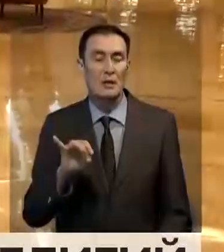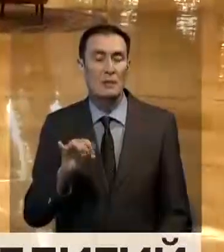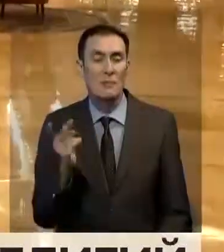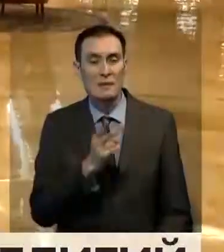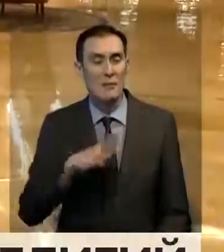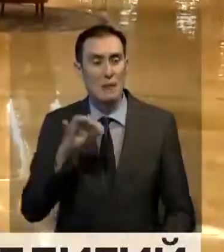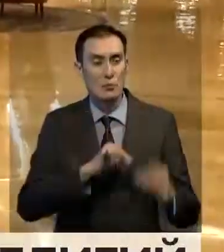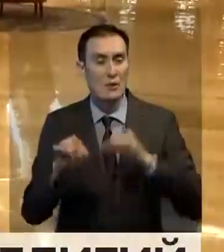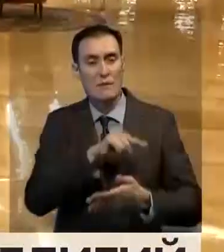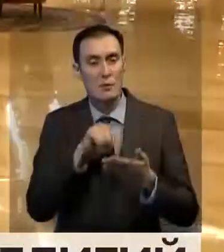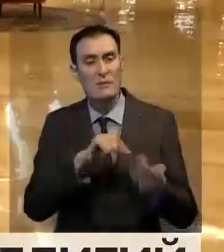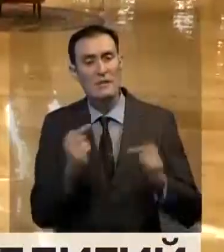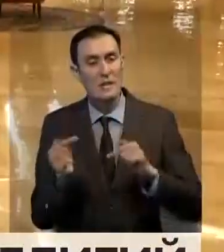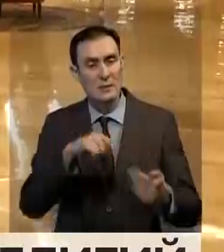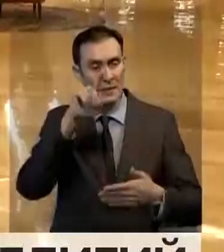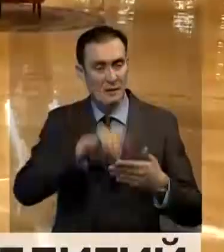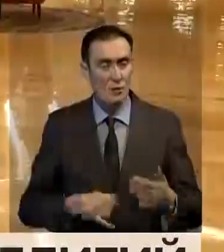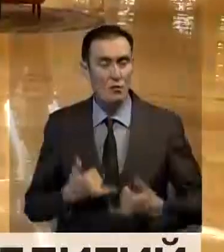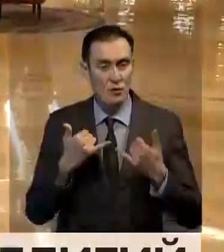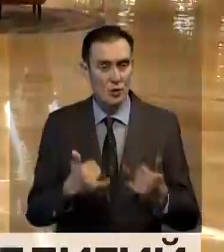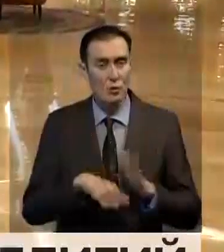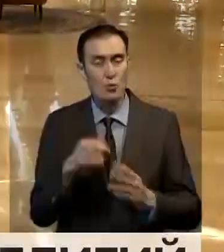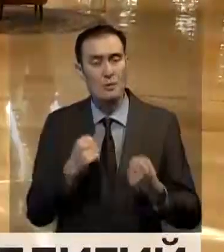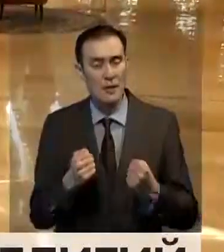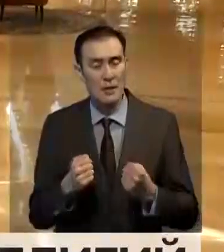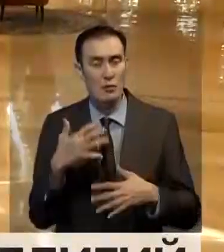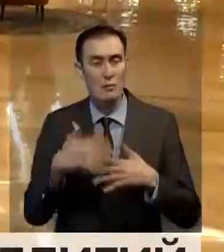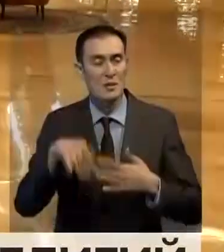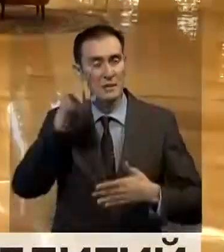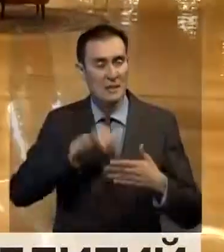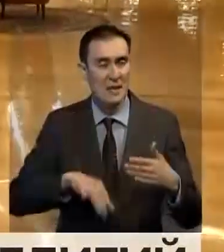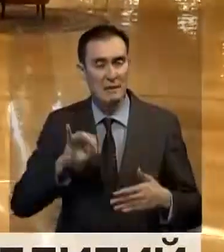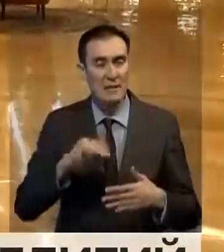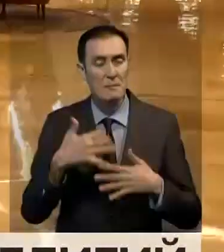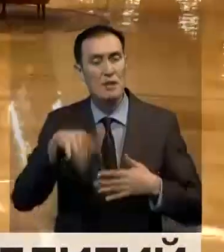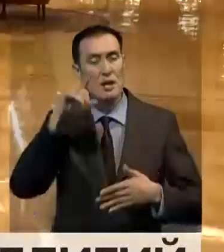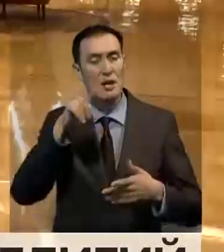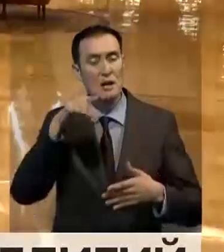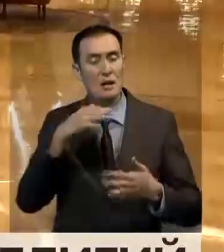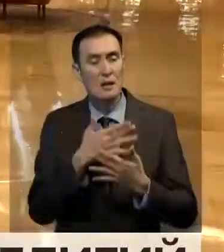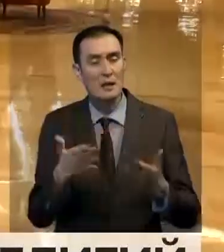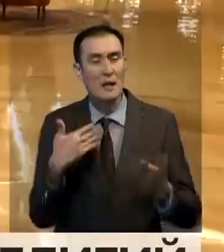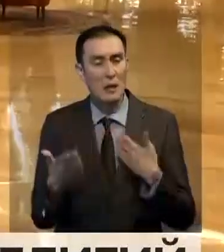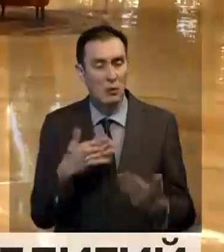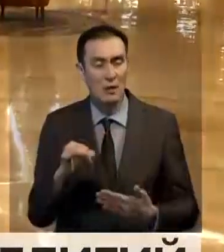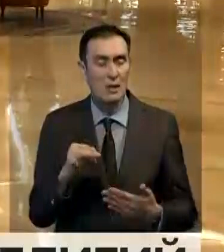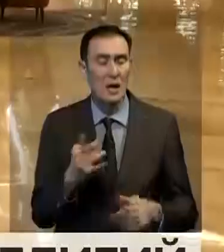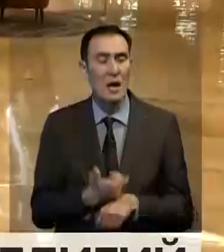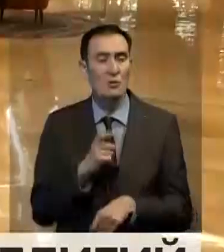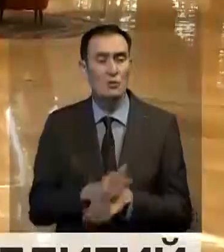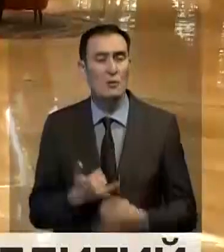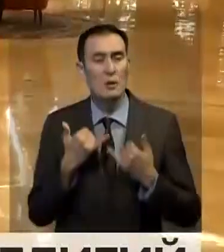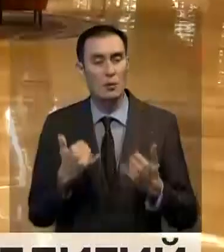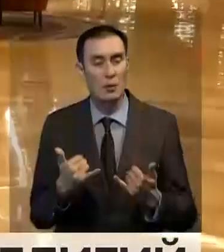понтифика обсуждались вопросы взаимного доверия и уважения, укрепления межконфессионального и межрелигиозного диалога, особая